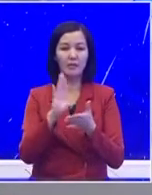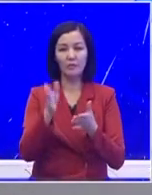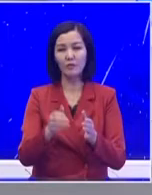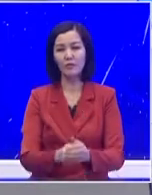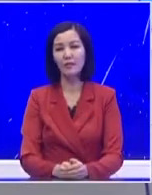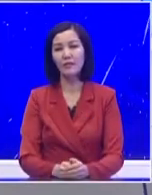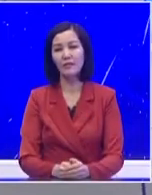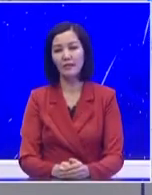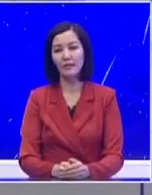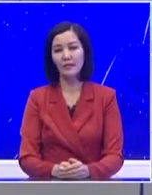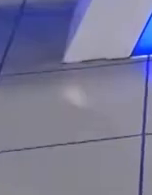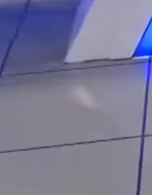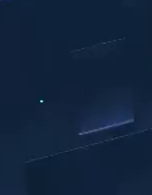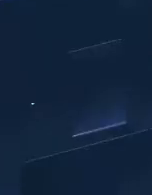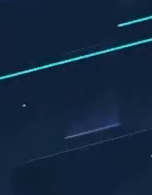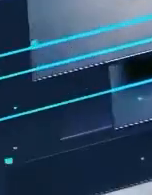аңдатпа.